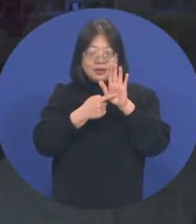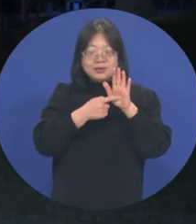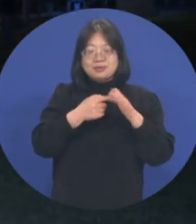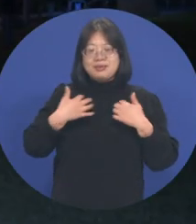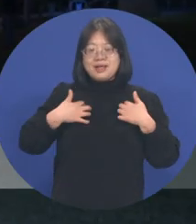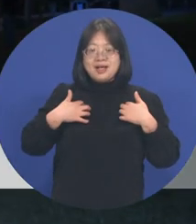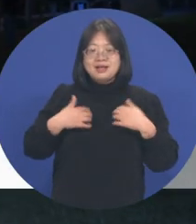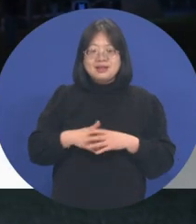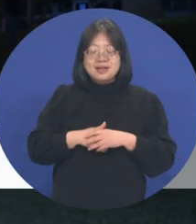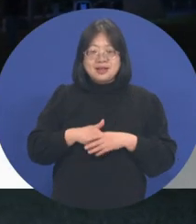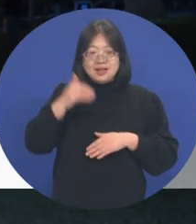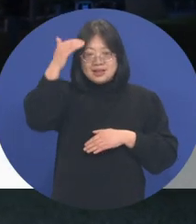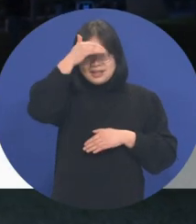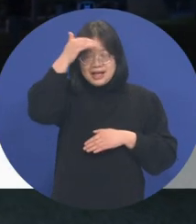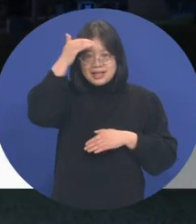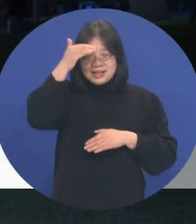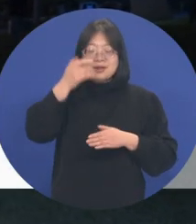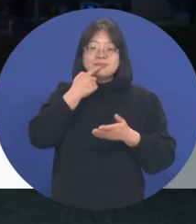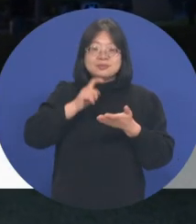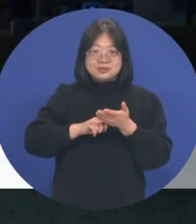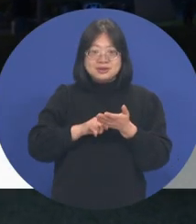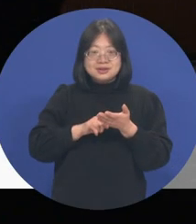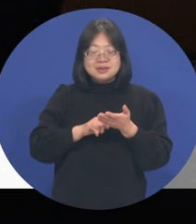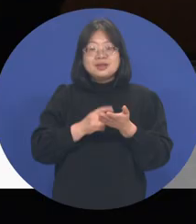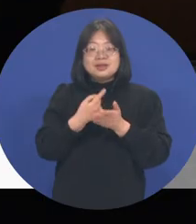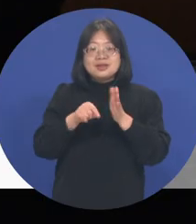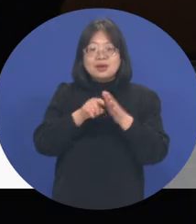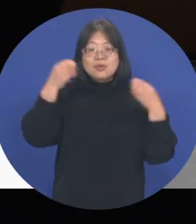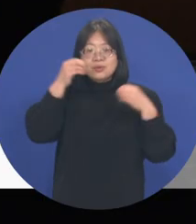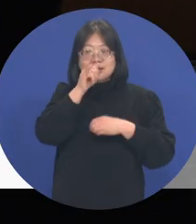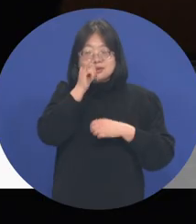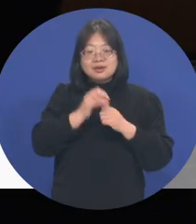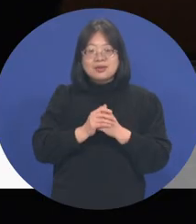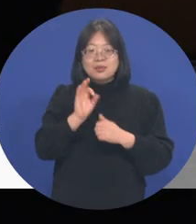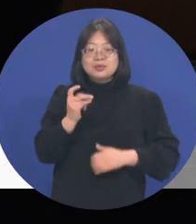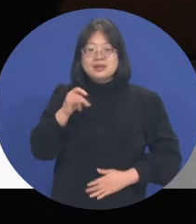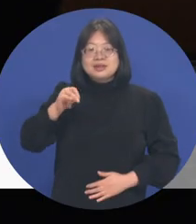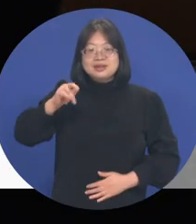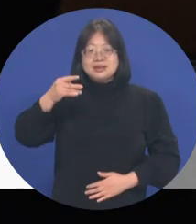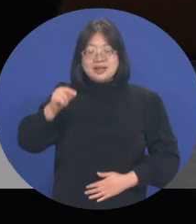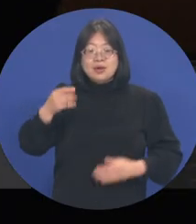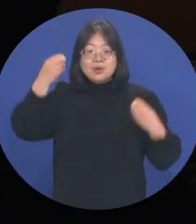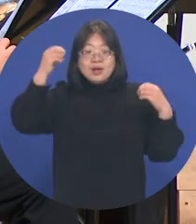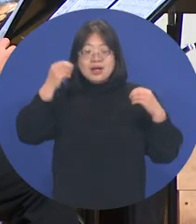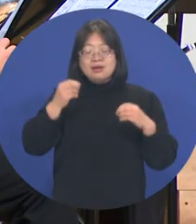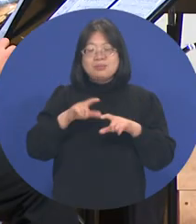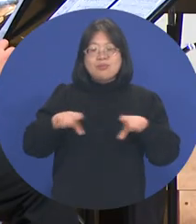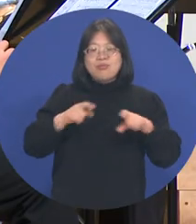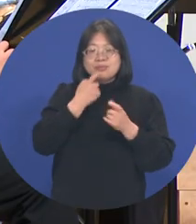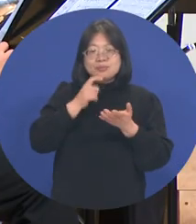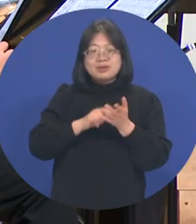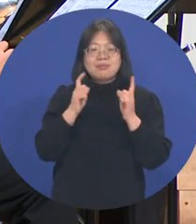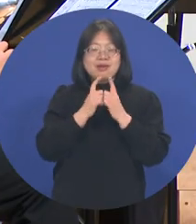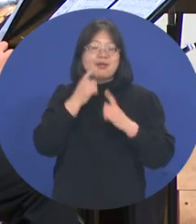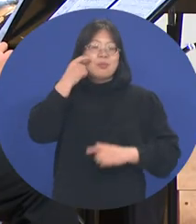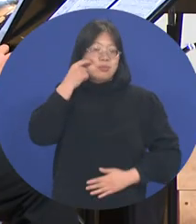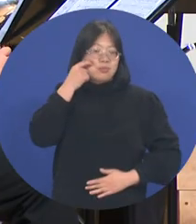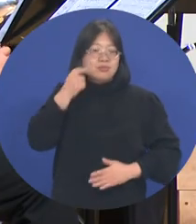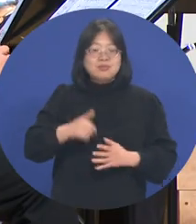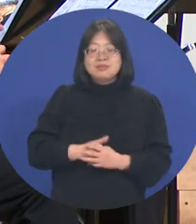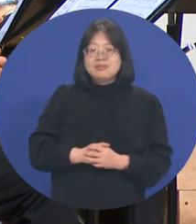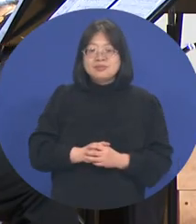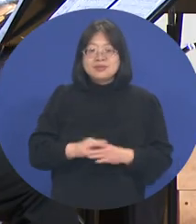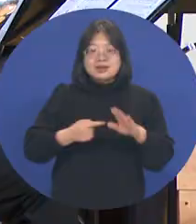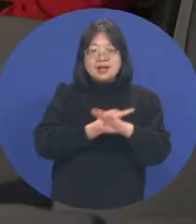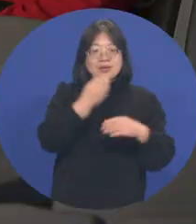반갑습니다 한편 관람 문턱을 대폭 낮춘 공연도 있습니다 오케스트라 공연은 평소 쉽게 만날 수 있는 공연은